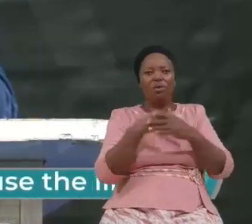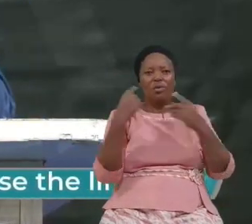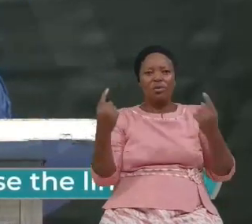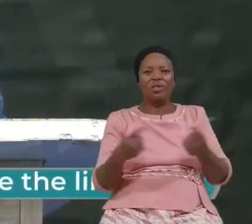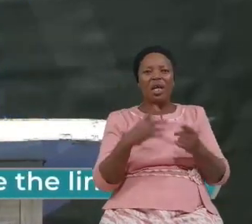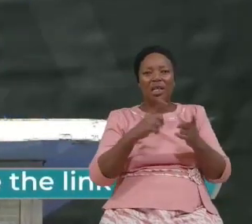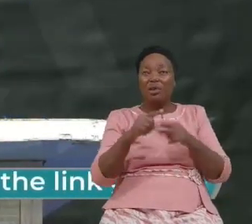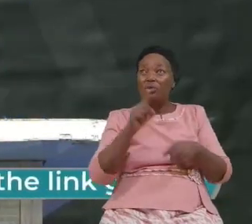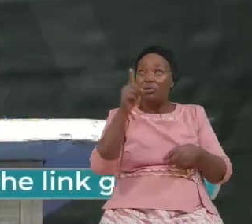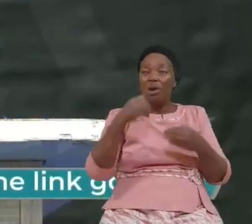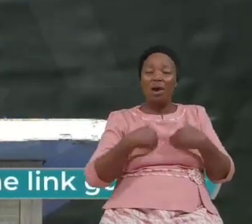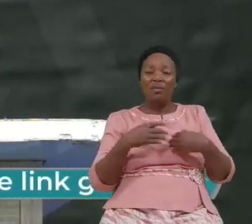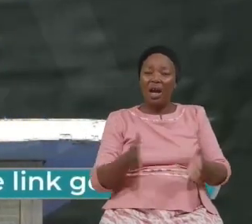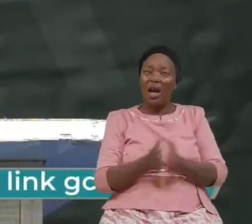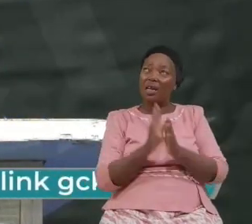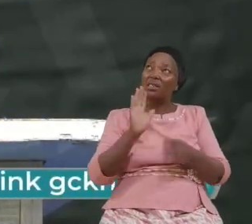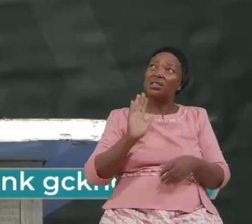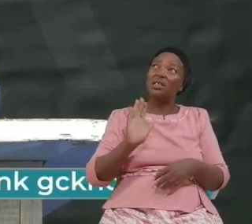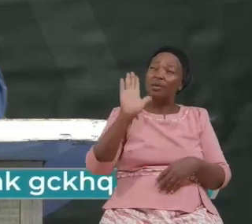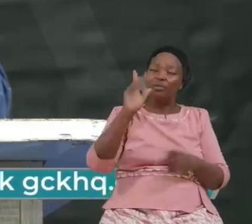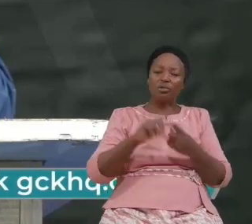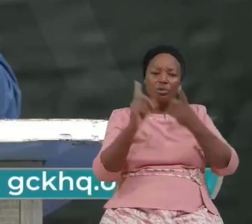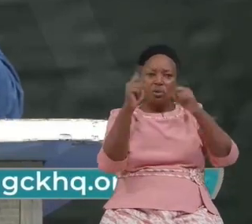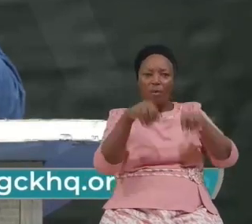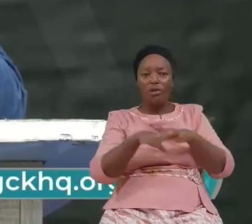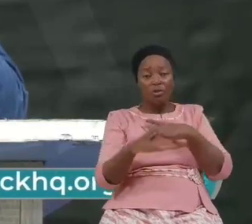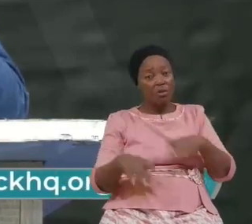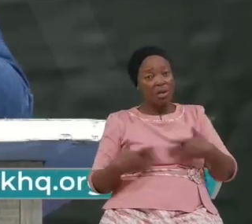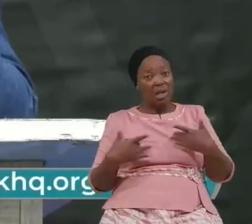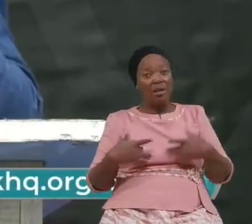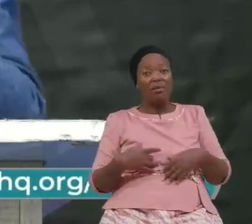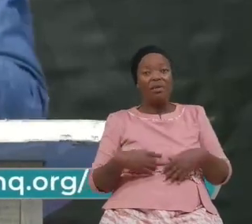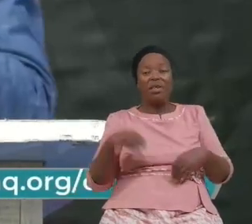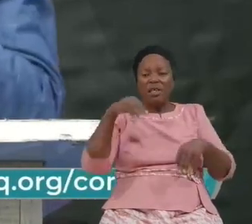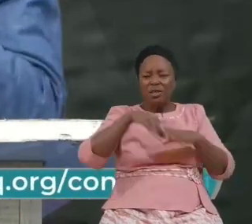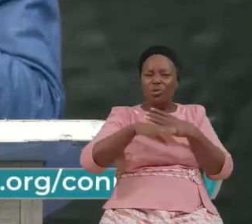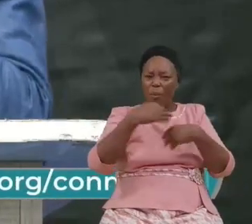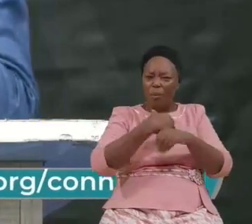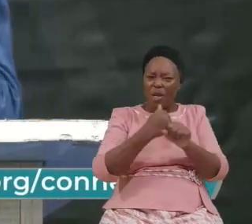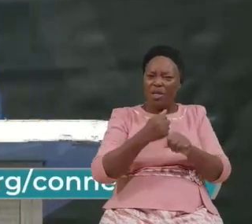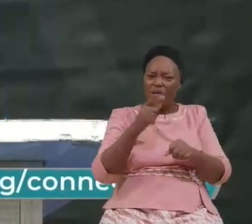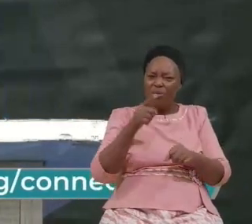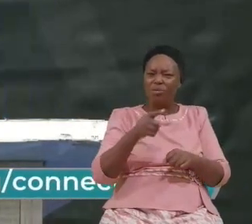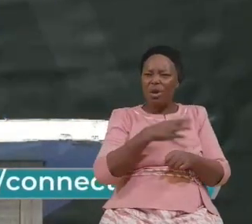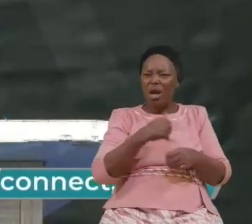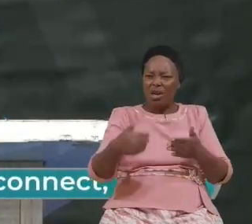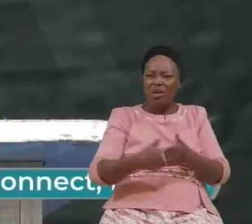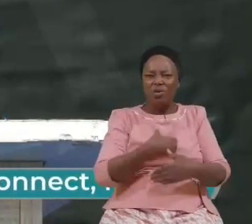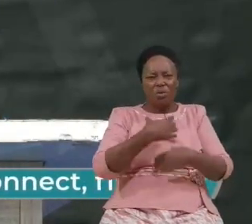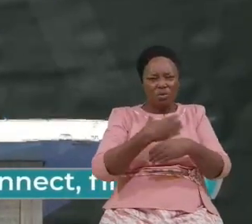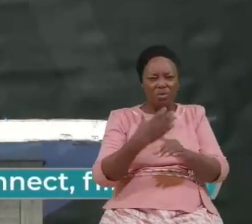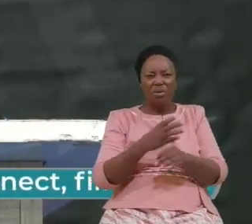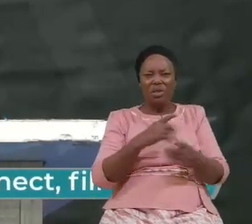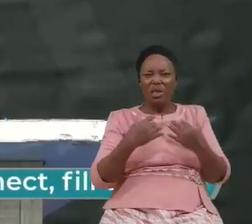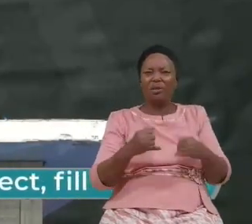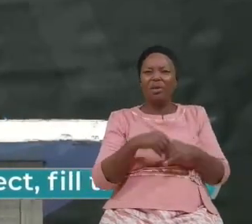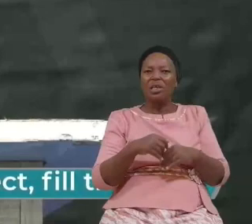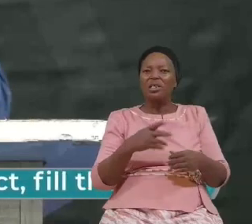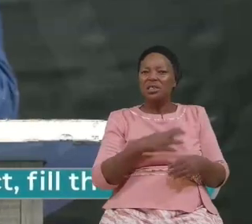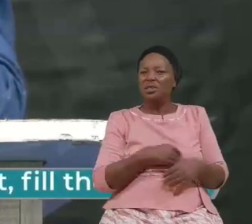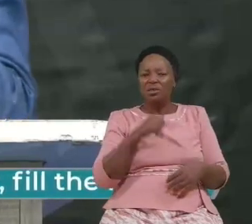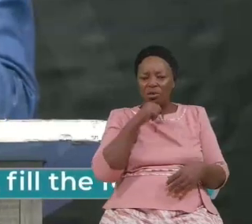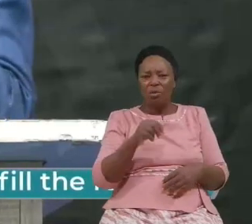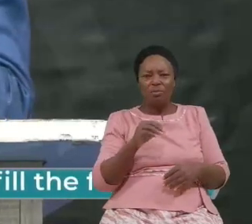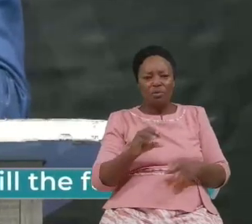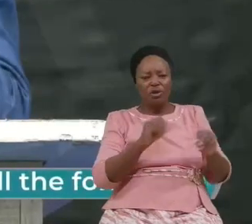tu lui as demandé de venir dans ta vie lui aussi fait de nouvelles créatures il ne t'aime plus qu'un péché